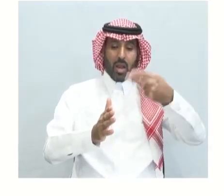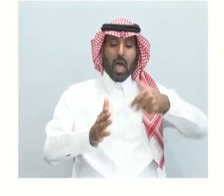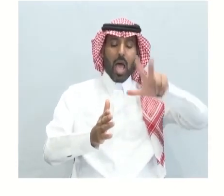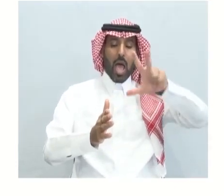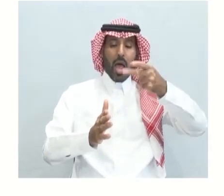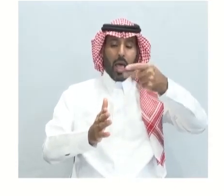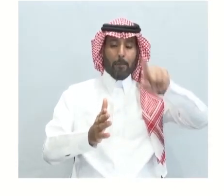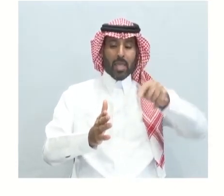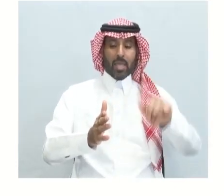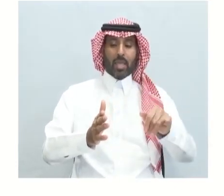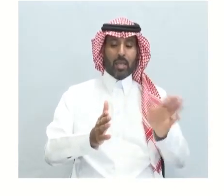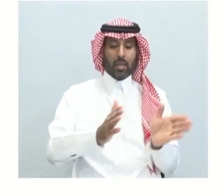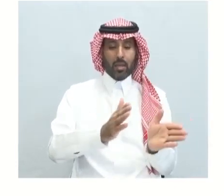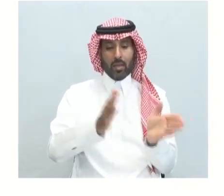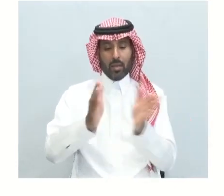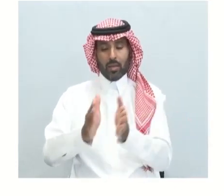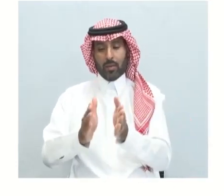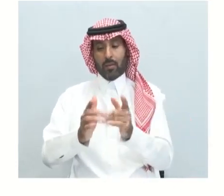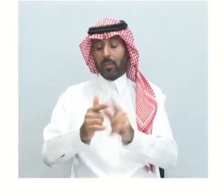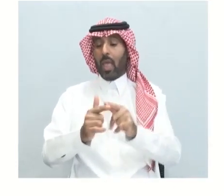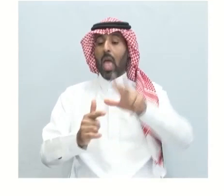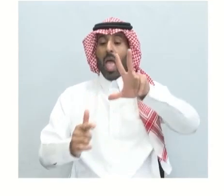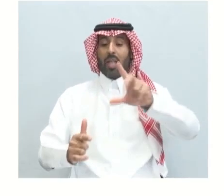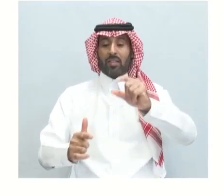العربي وهنا الدرع